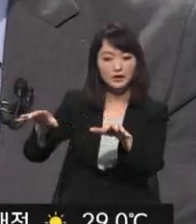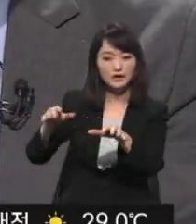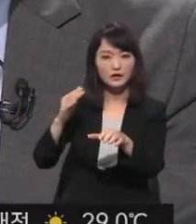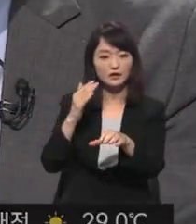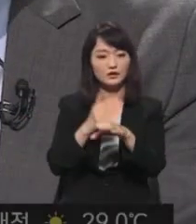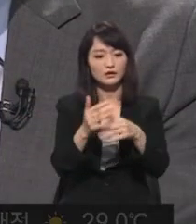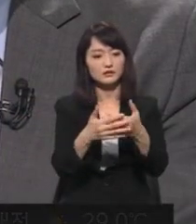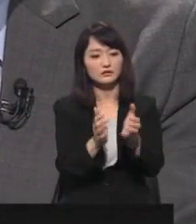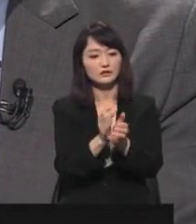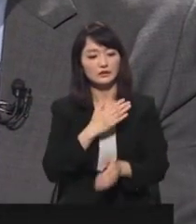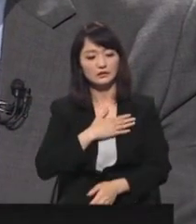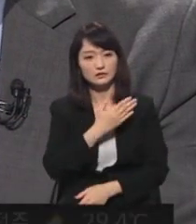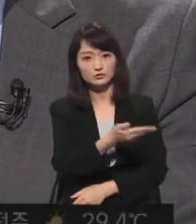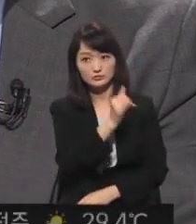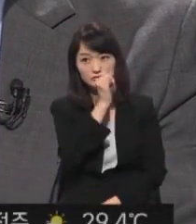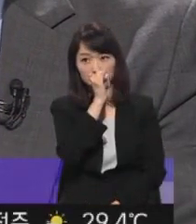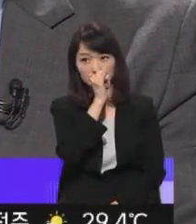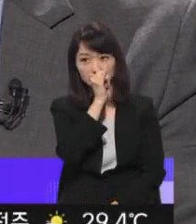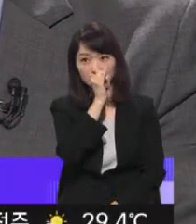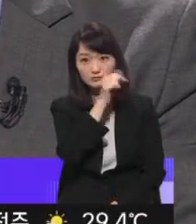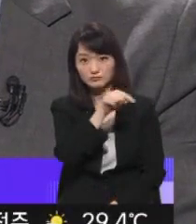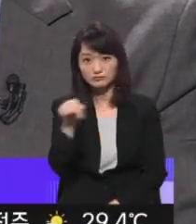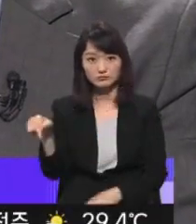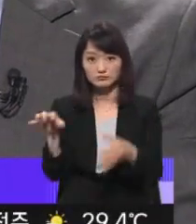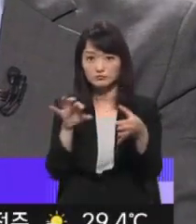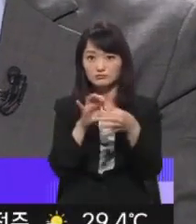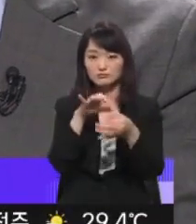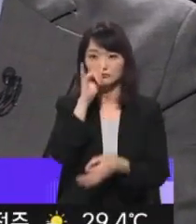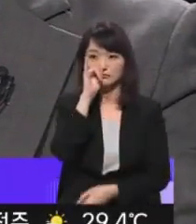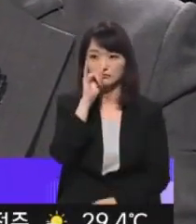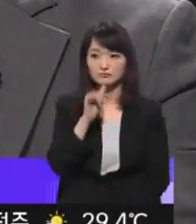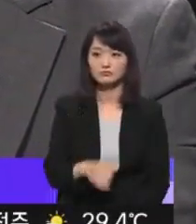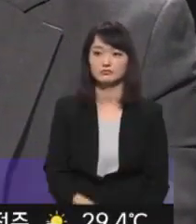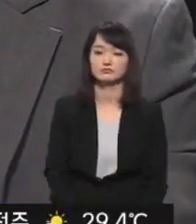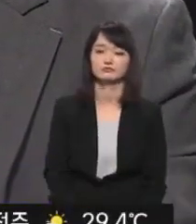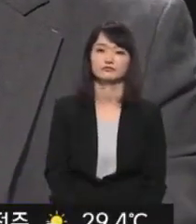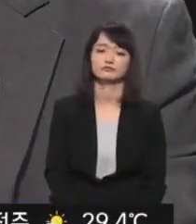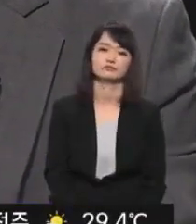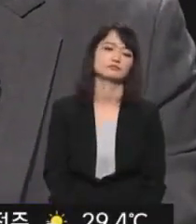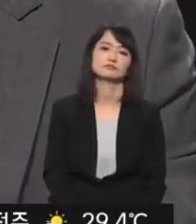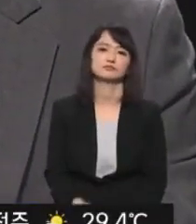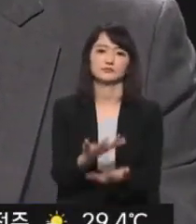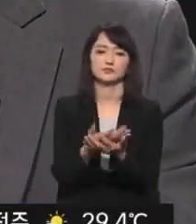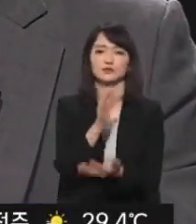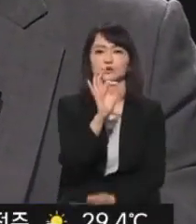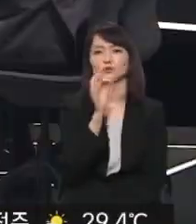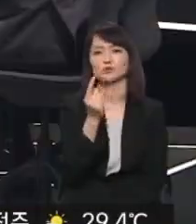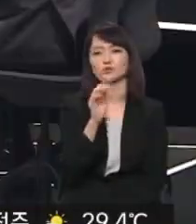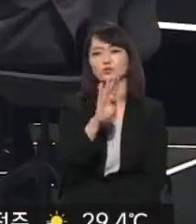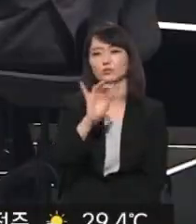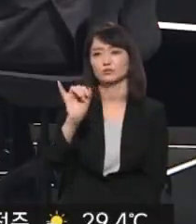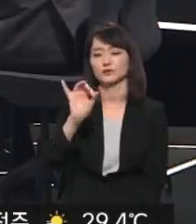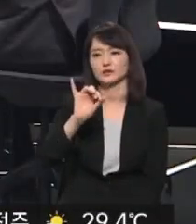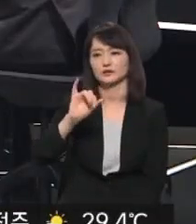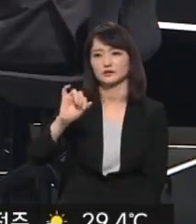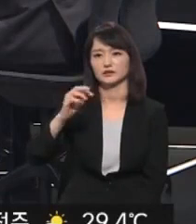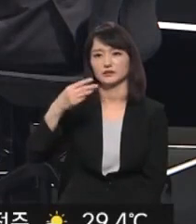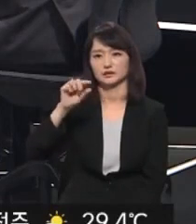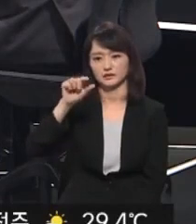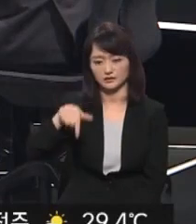들어가서 개연성이 있지요 개연성이 있다 근데 이게 그 오비이락 저도 이제 사실은 뭐 이런 시기적인 문제 는